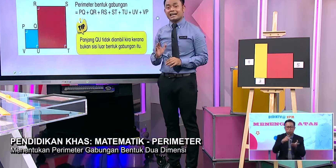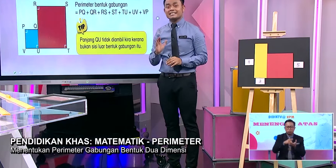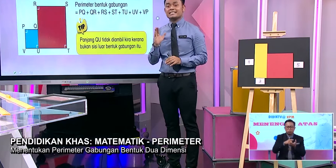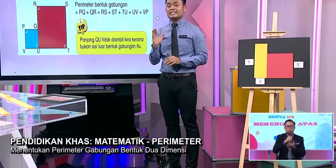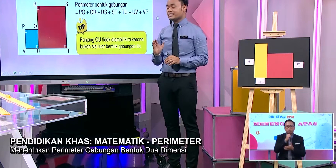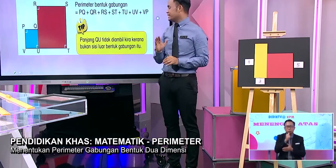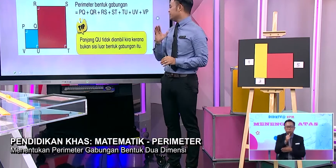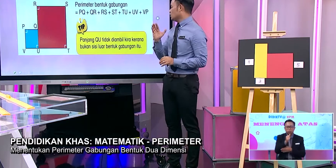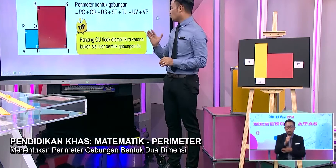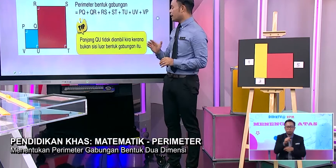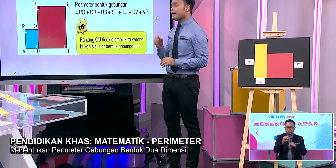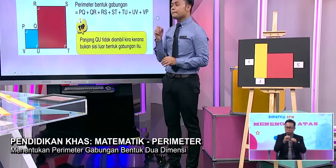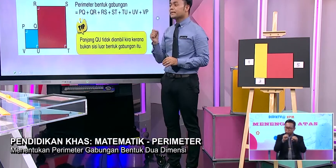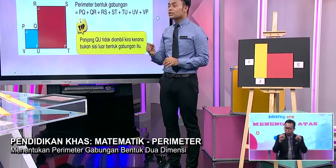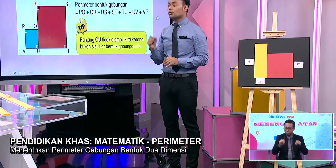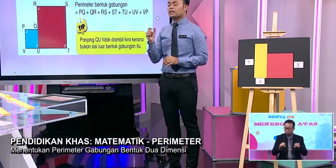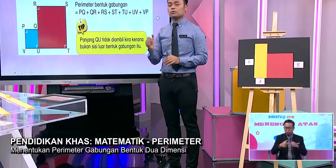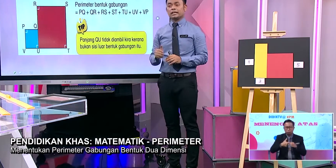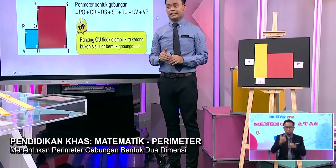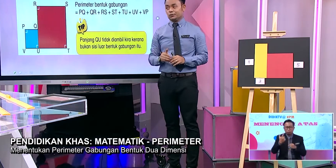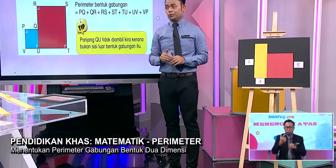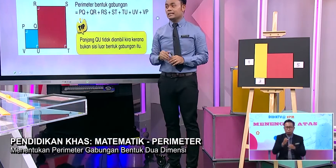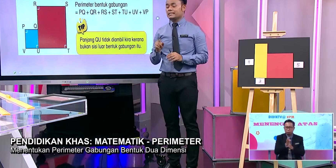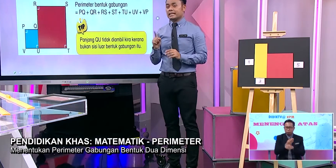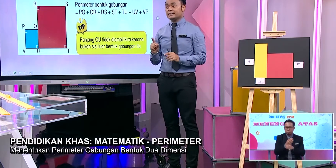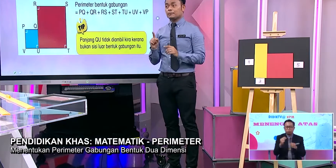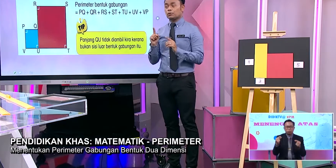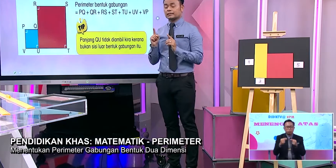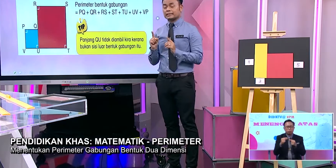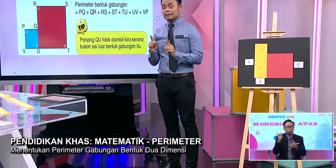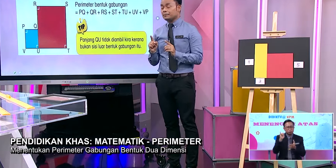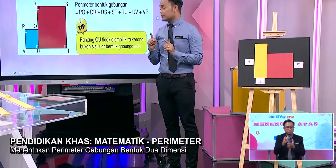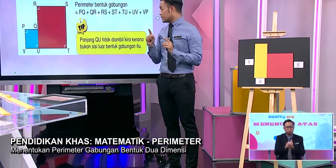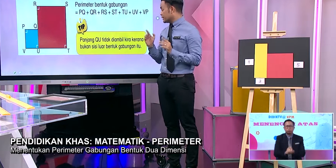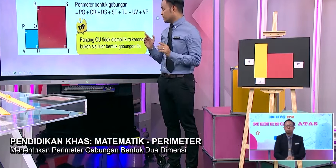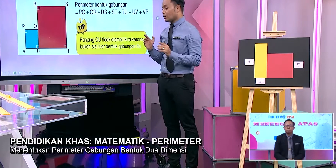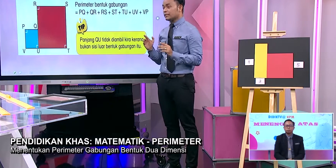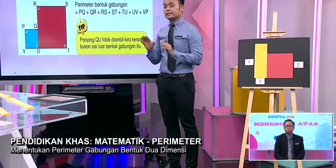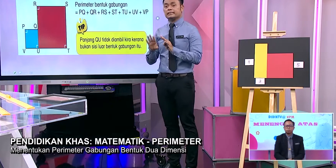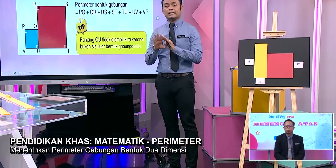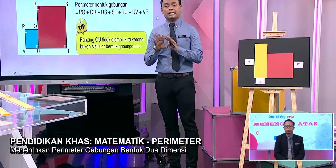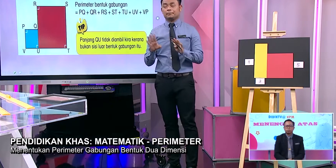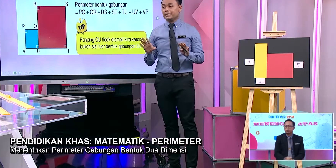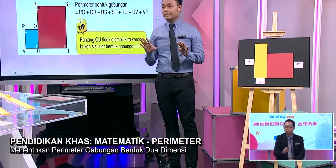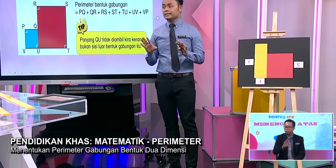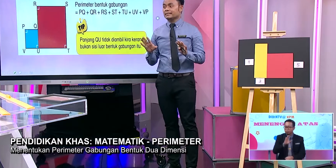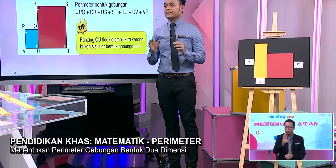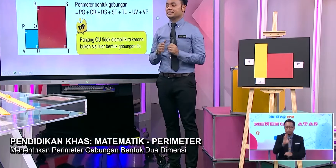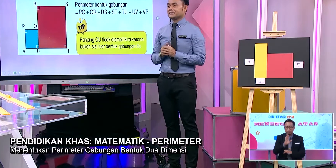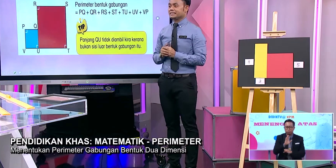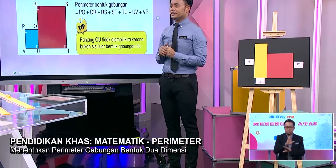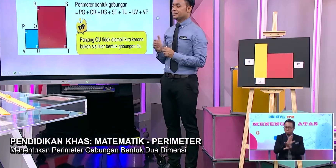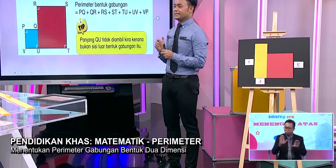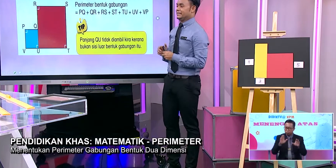bukan Sisi luar bentuk gabungan itu jadi yang bukan betul Sisi luar tidak diambil